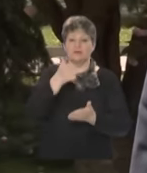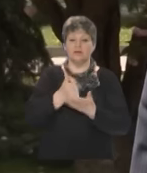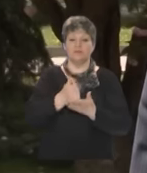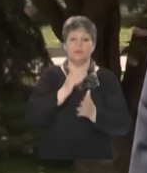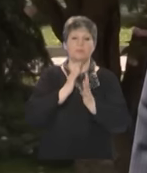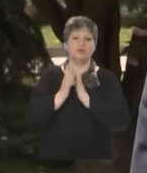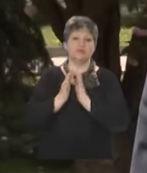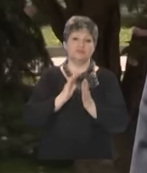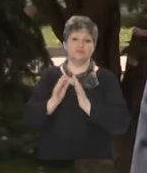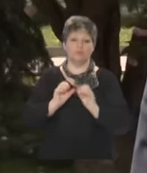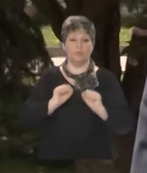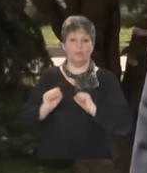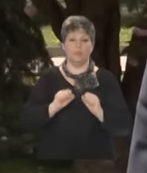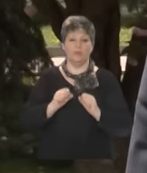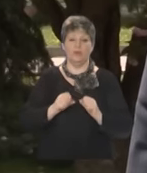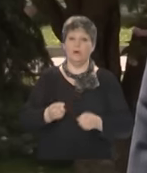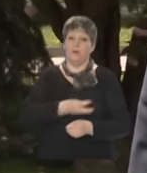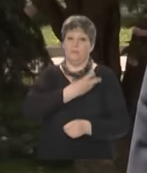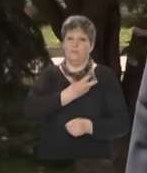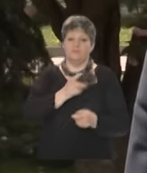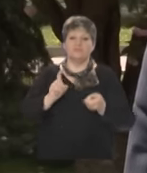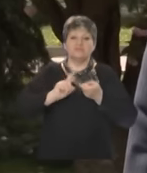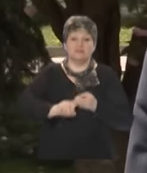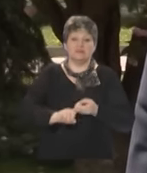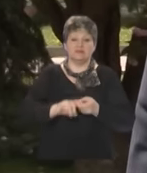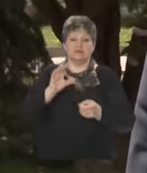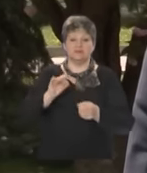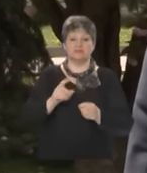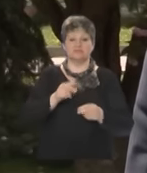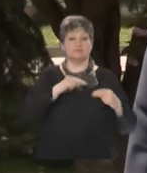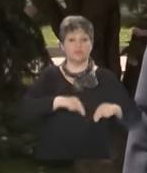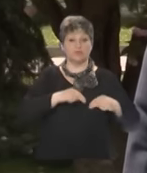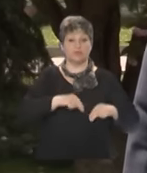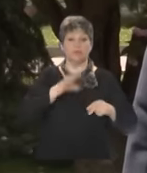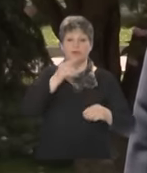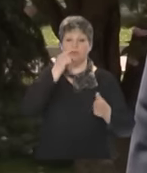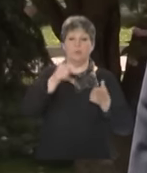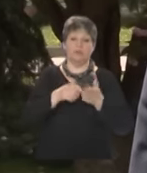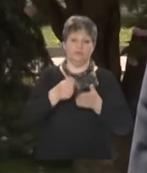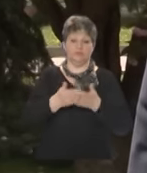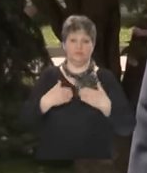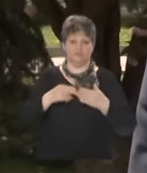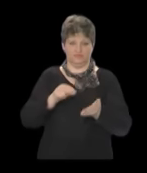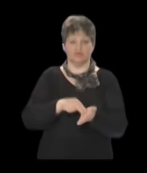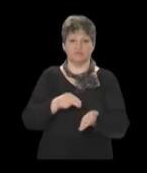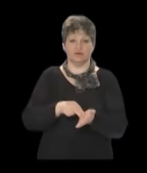Головним лісничим управлінням проявили таку ініціативу, зв'язалися з колегами з Закарпаття, і це дерево попало до